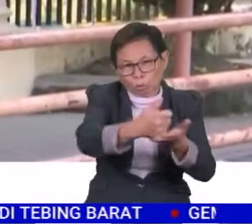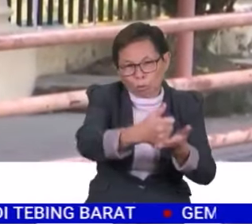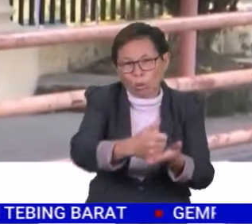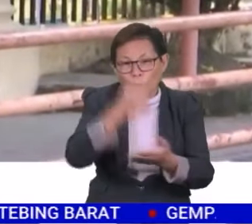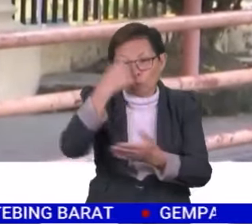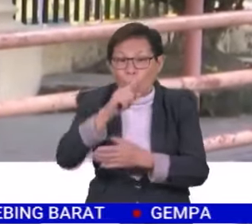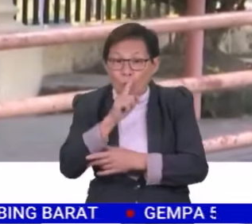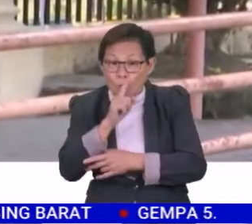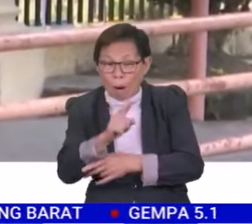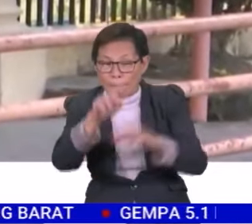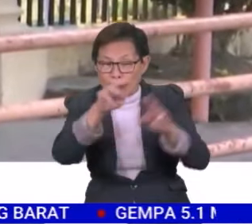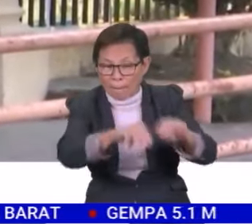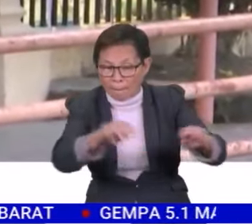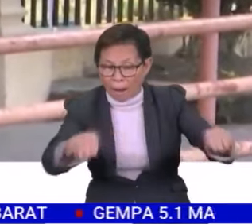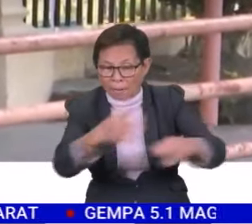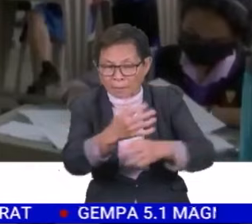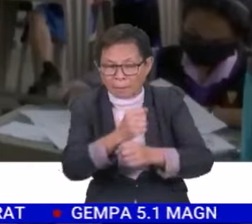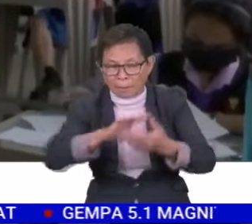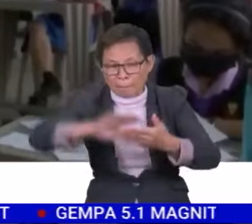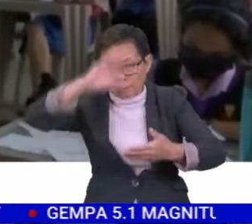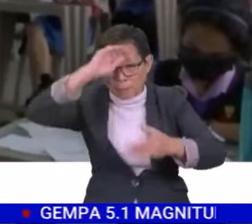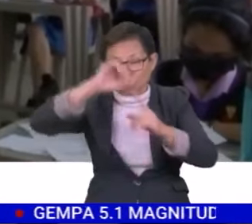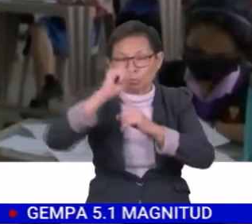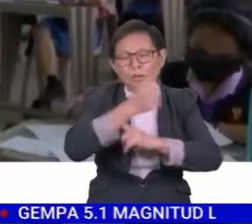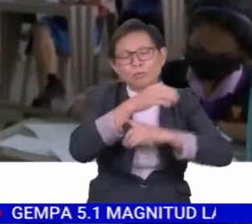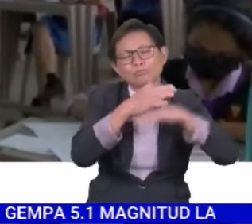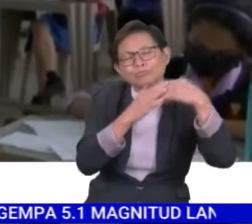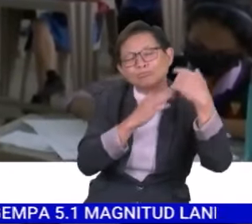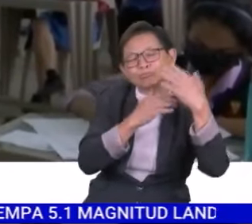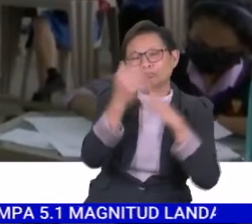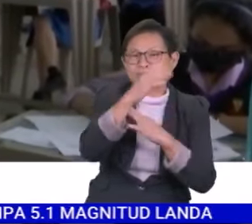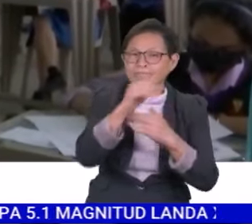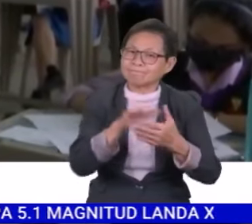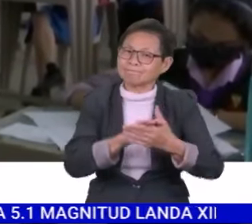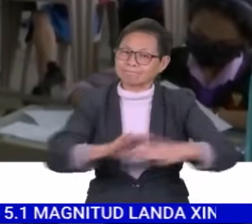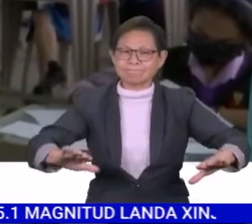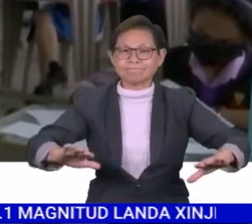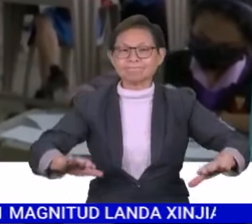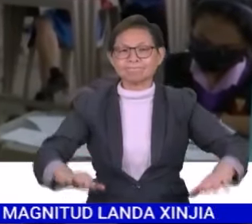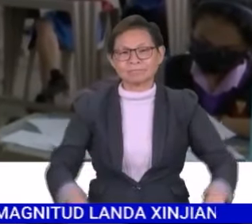Ini bagi memastikan pelajar dapat belajar dalam suasana selesa dan selamat.